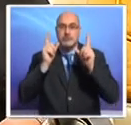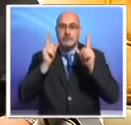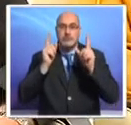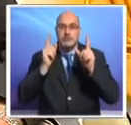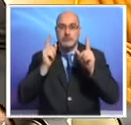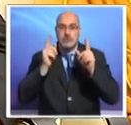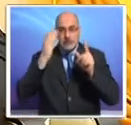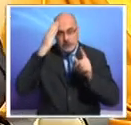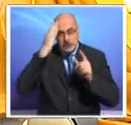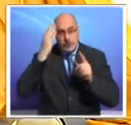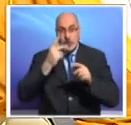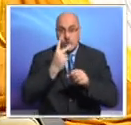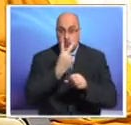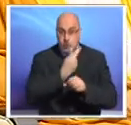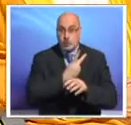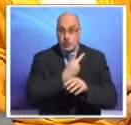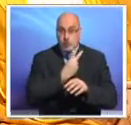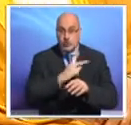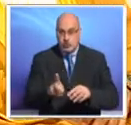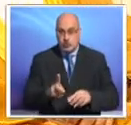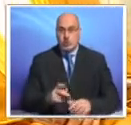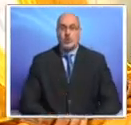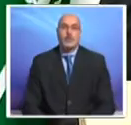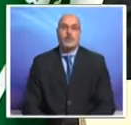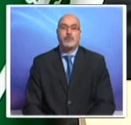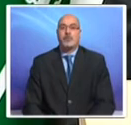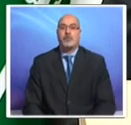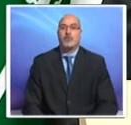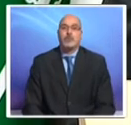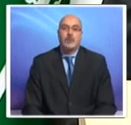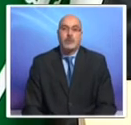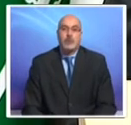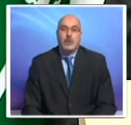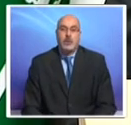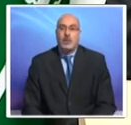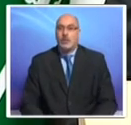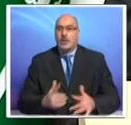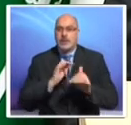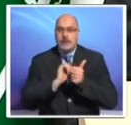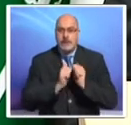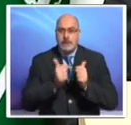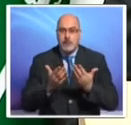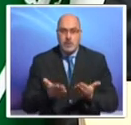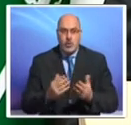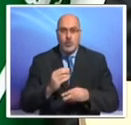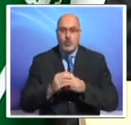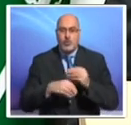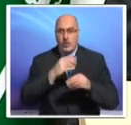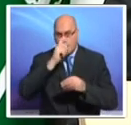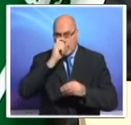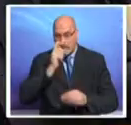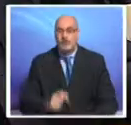عميق بمخاطر هذه الظاهرة، يقول رئيس الجمهورية. وضمن التحديات التي تواجه المجتمعات